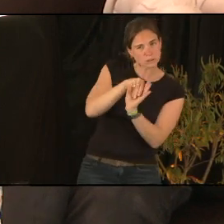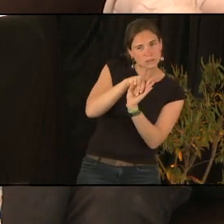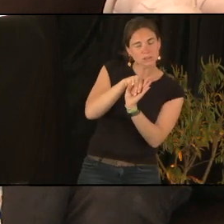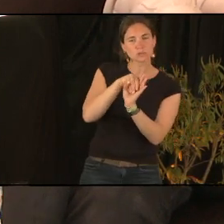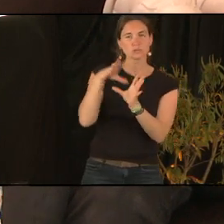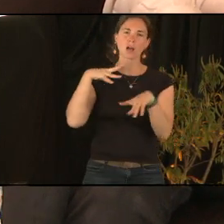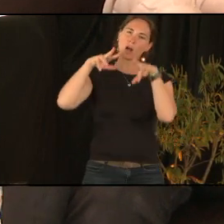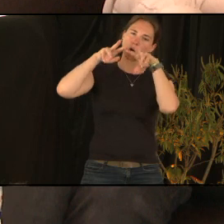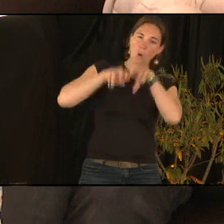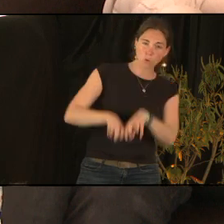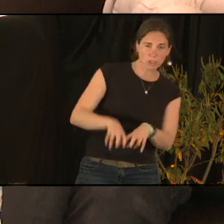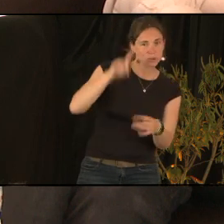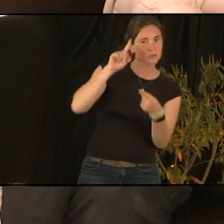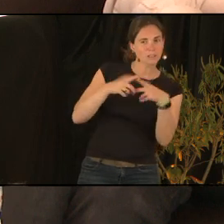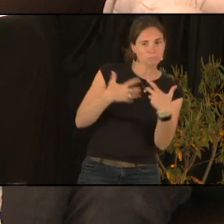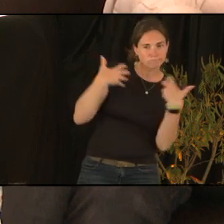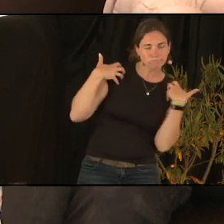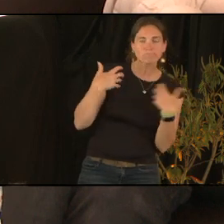d'entomologie,